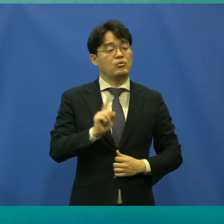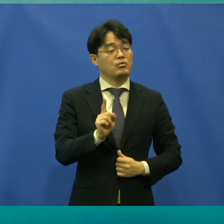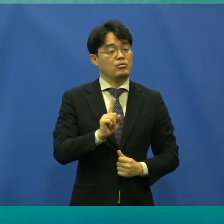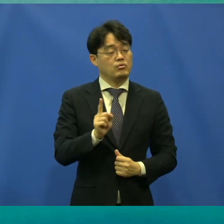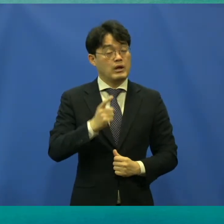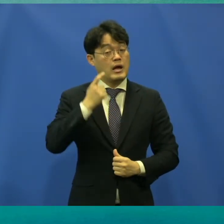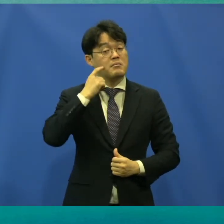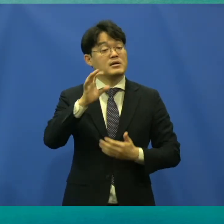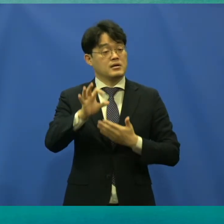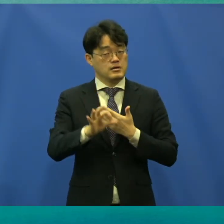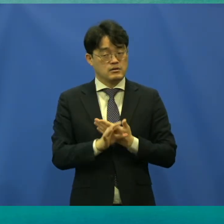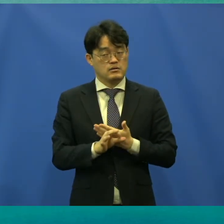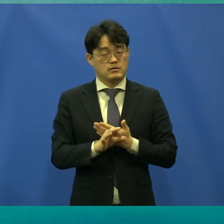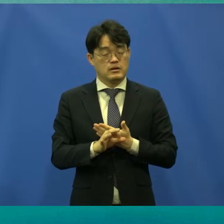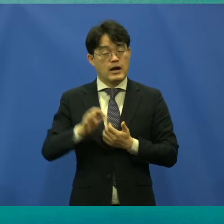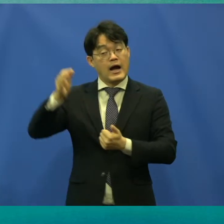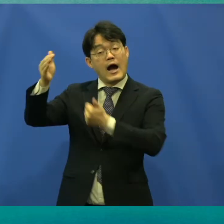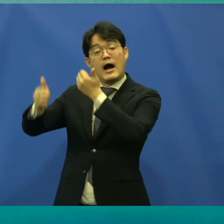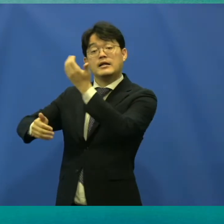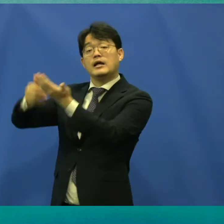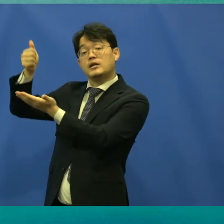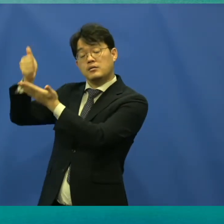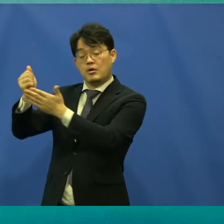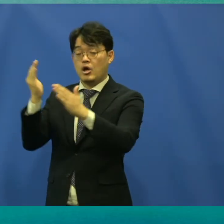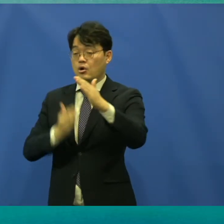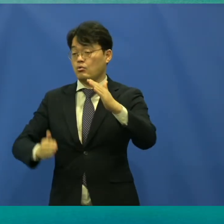만약 하나님의 공의가